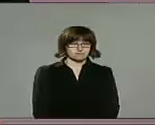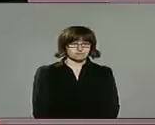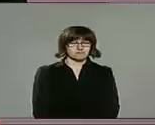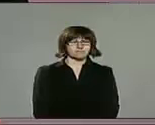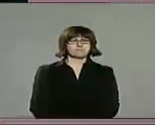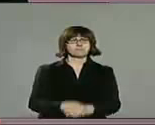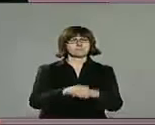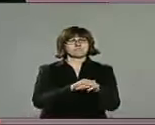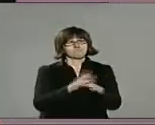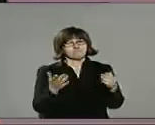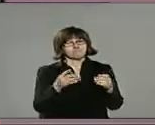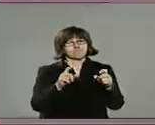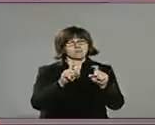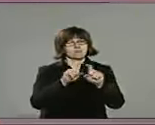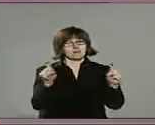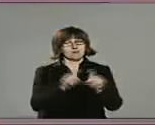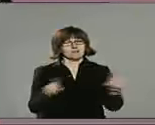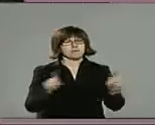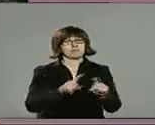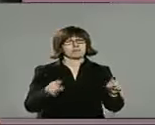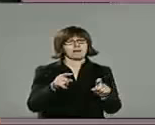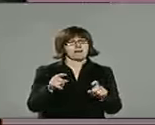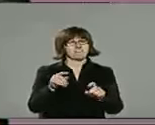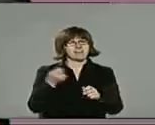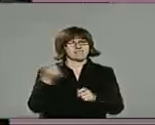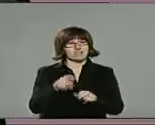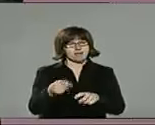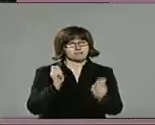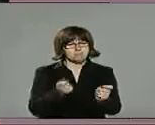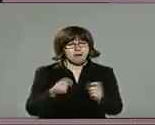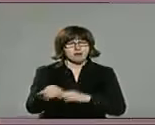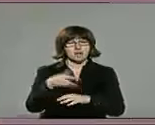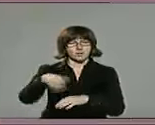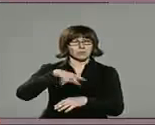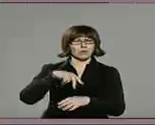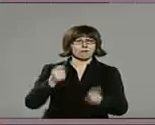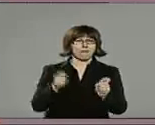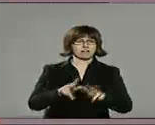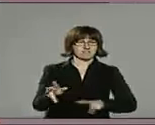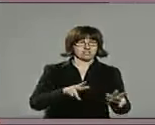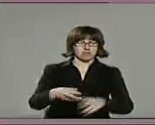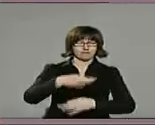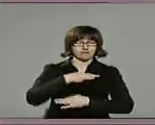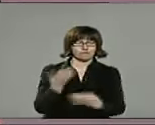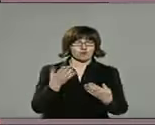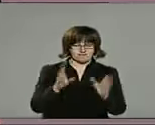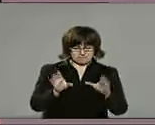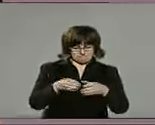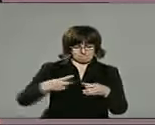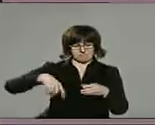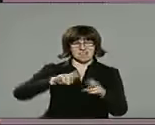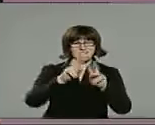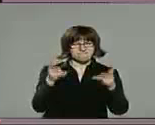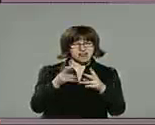Für all das, diese Bändigung der Finanzmärkte, die Rückeroberung der Marktwirtschaft, dafür sorgen, dass wir miteinander in der Welt